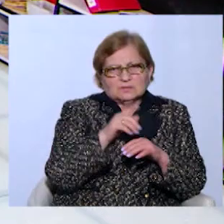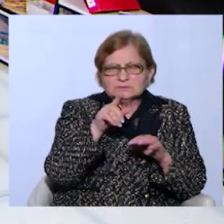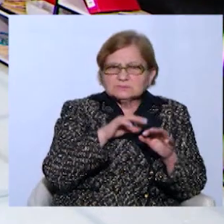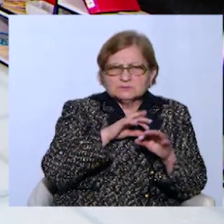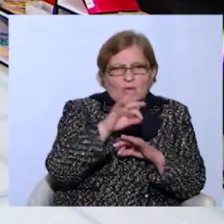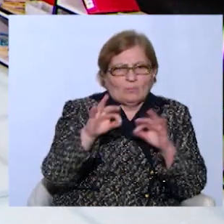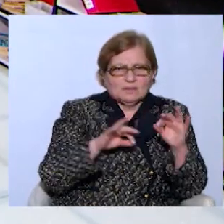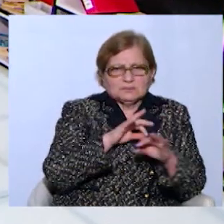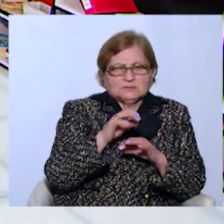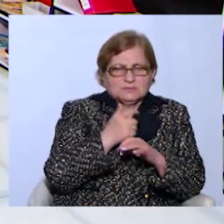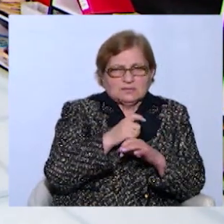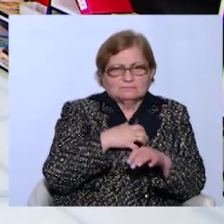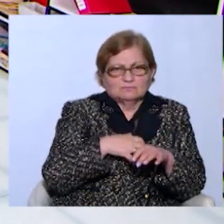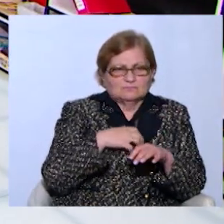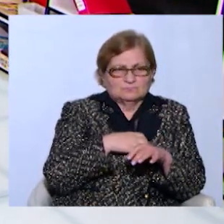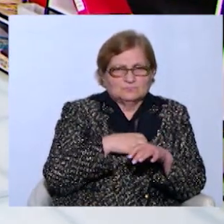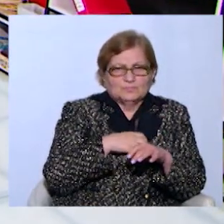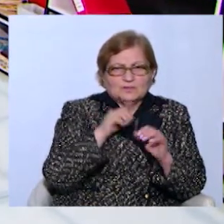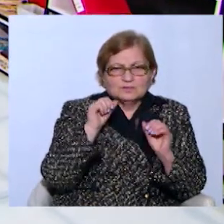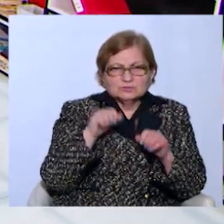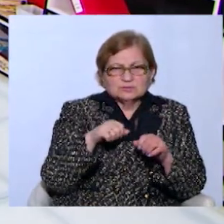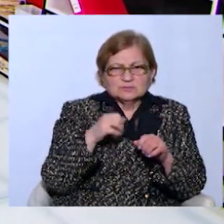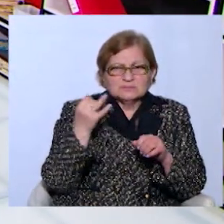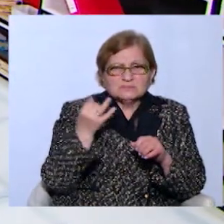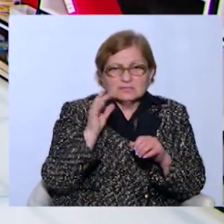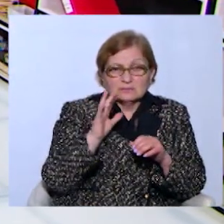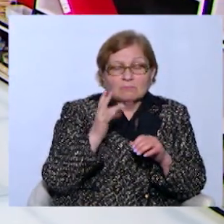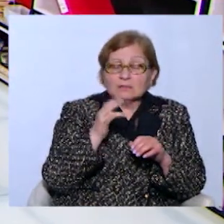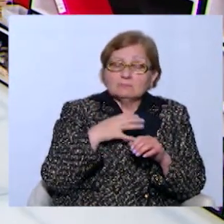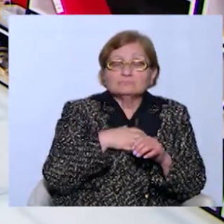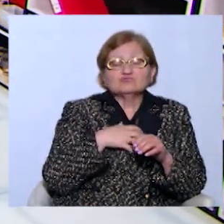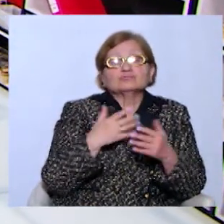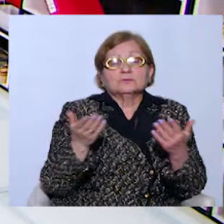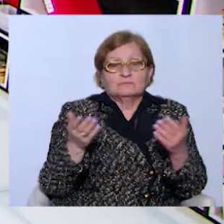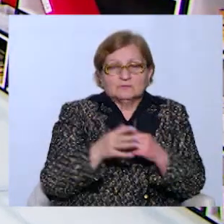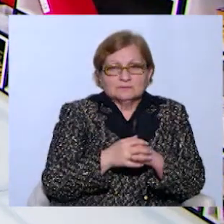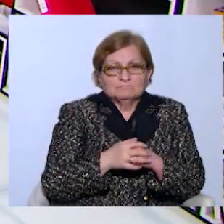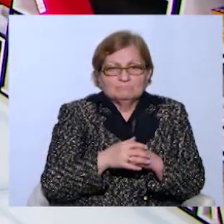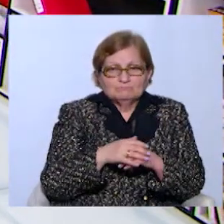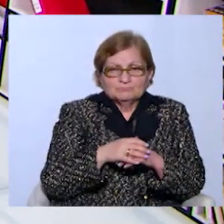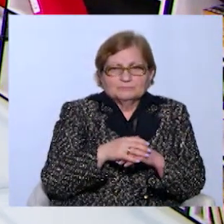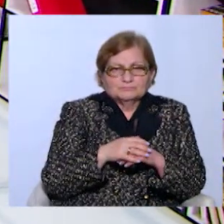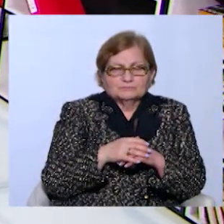გეომეტრიაში, შეიძლება ხშირად არ ჩანს საინტერესო, მაგრამ ძალიან მნიშვნელოვანია და ძალიან ბევრს გაძლევთ